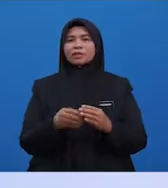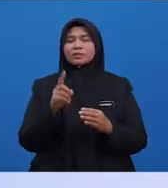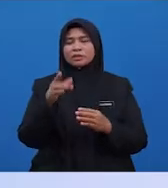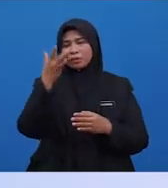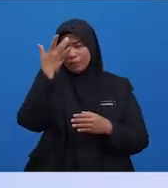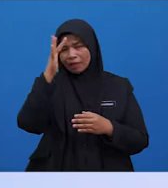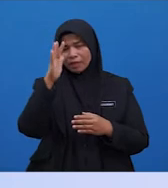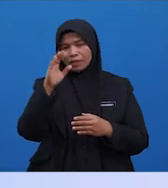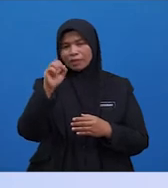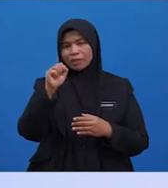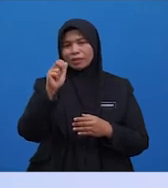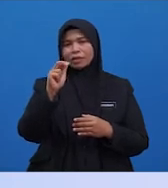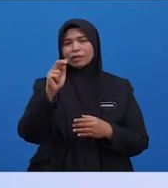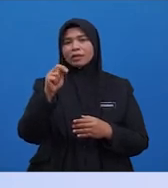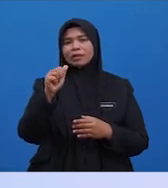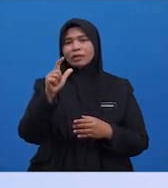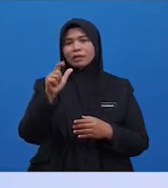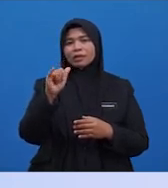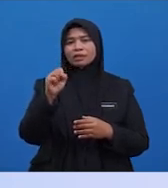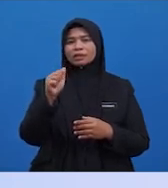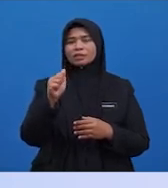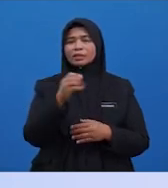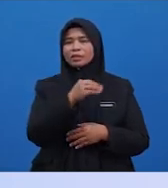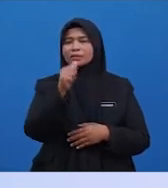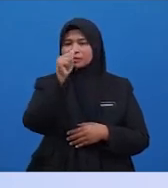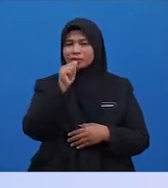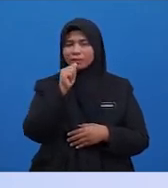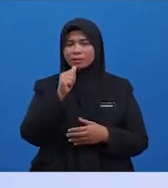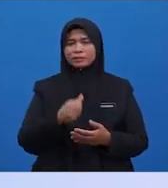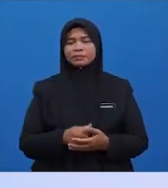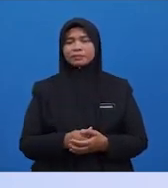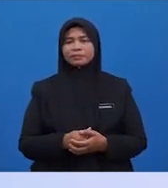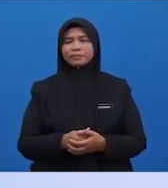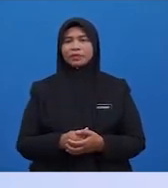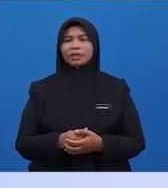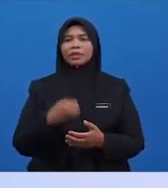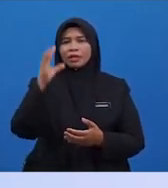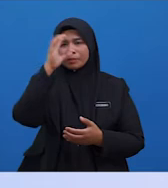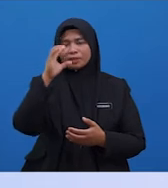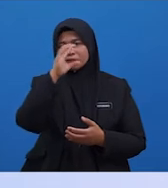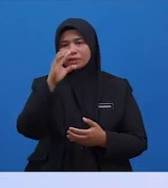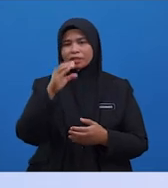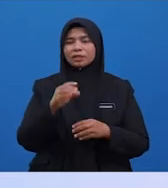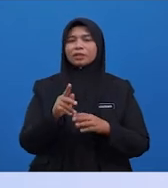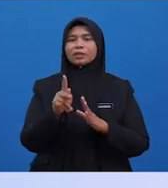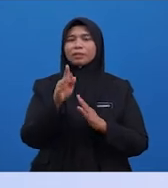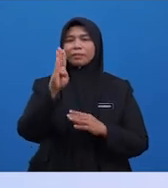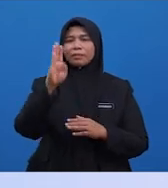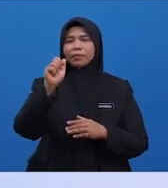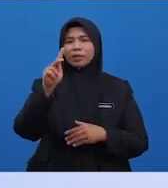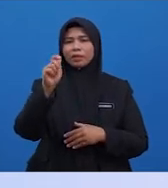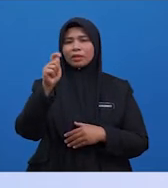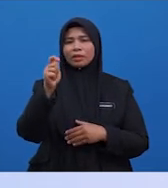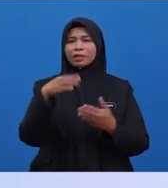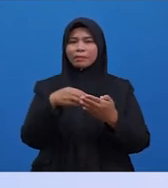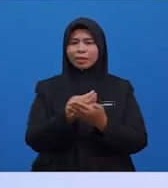pandai menganalisa dan sabar dalam melayan kerenah atletnya. Mencari bakat baru.